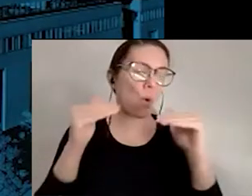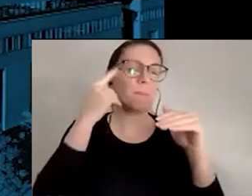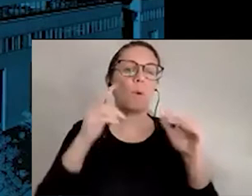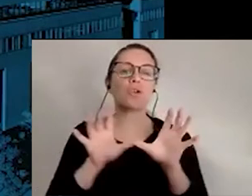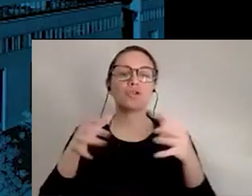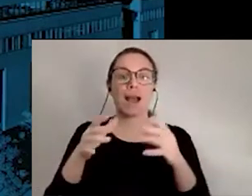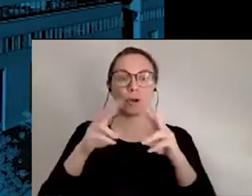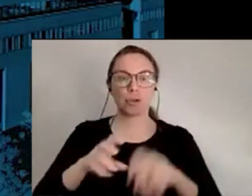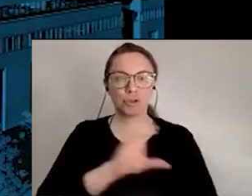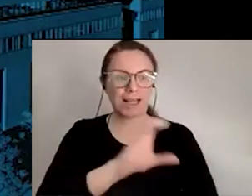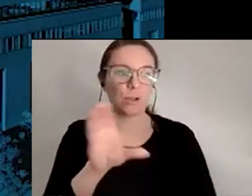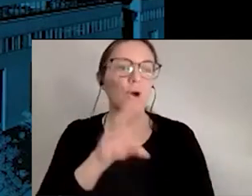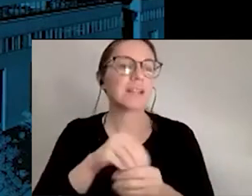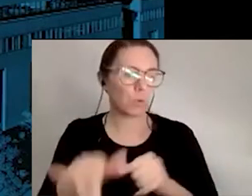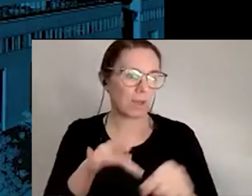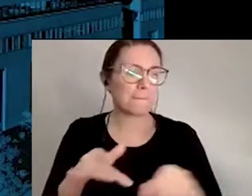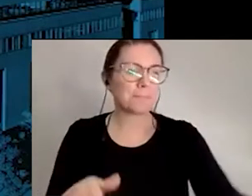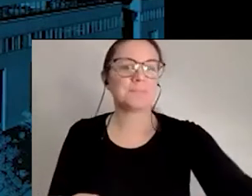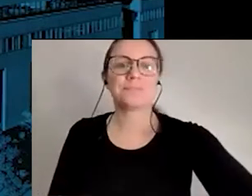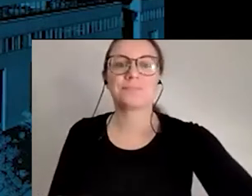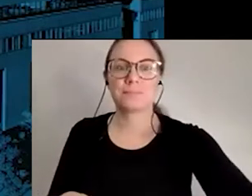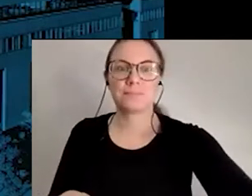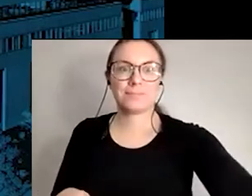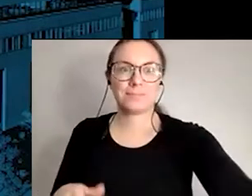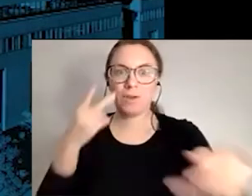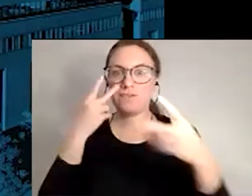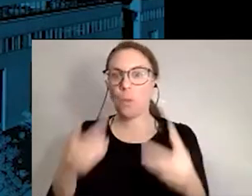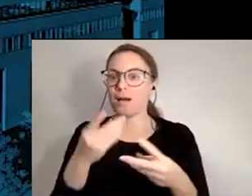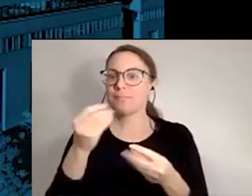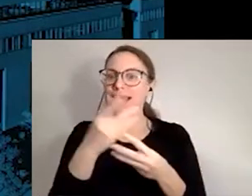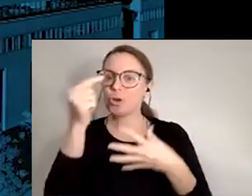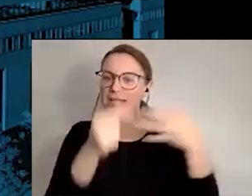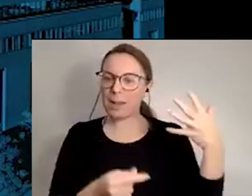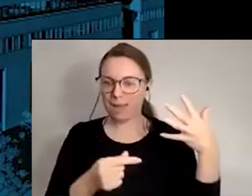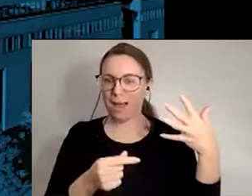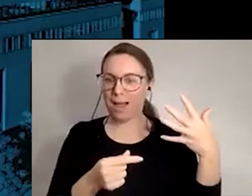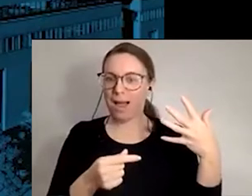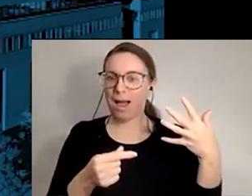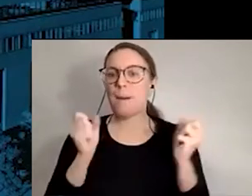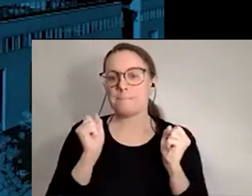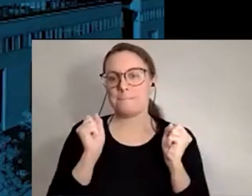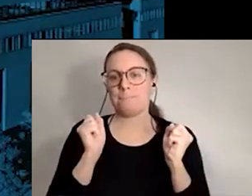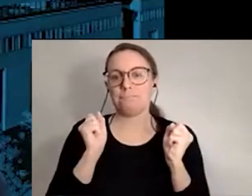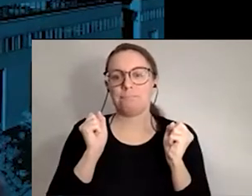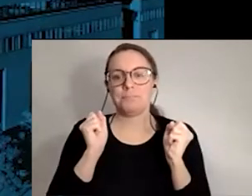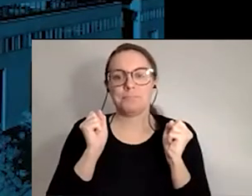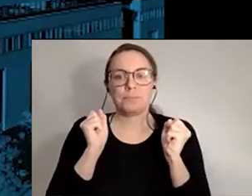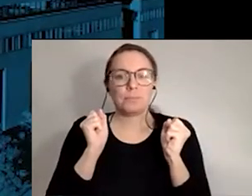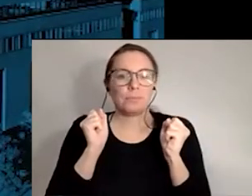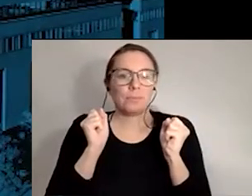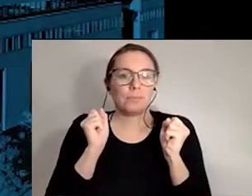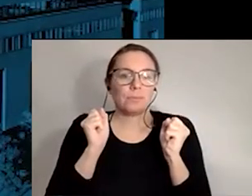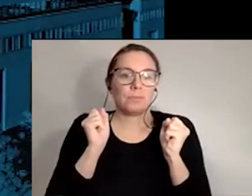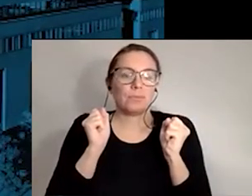Canada à l'UQAM. Donc, voici quelques éléments que je tenais à rappeler et à souligner. Je tiens également